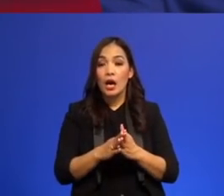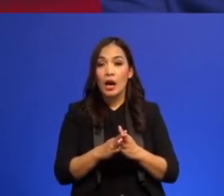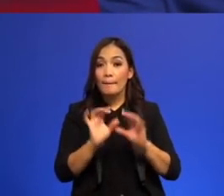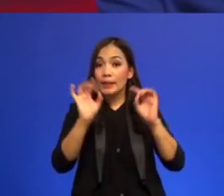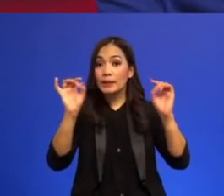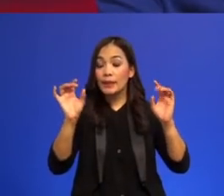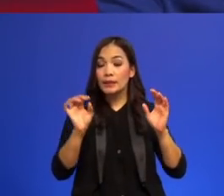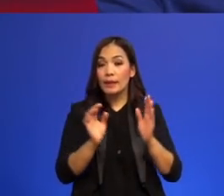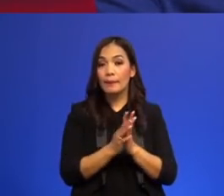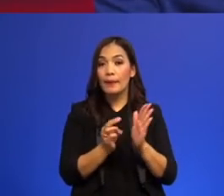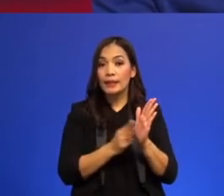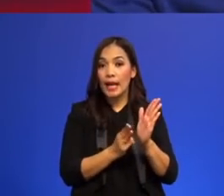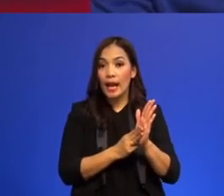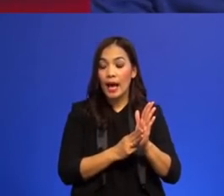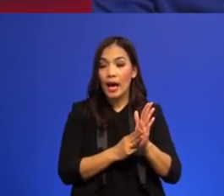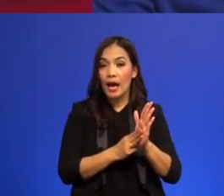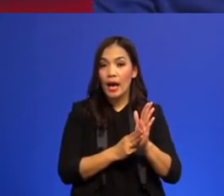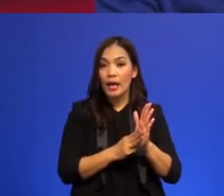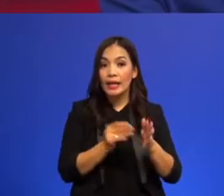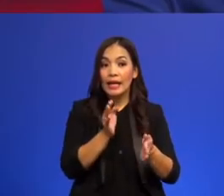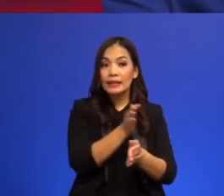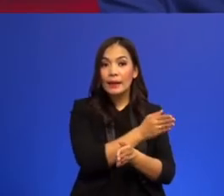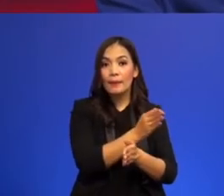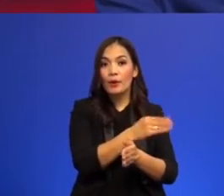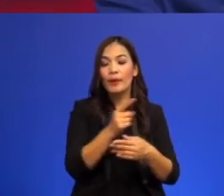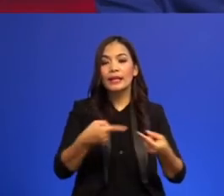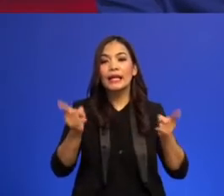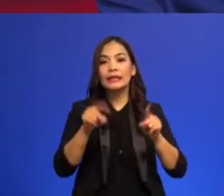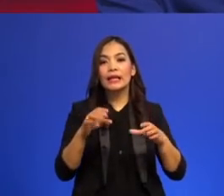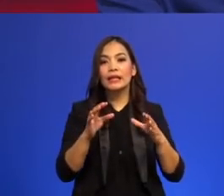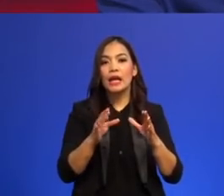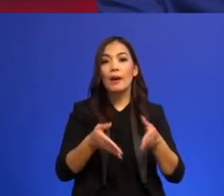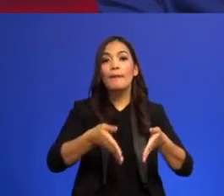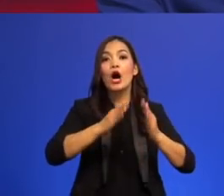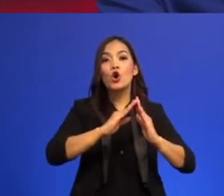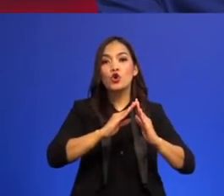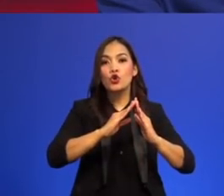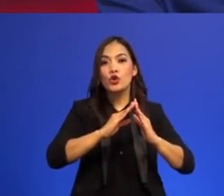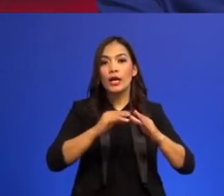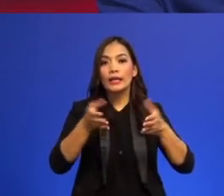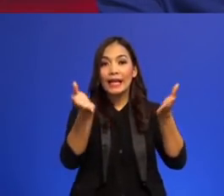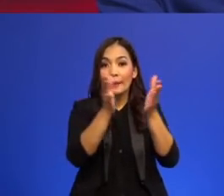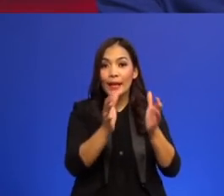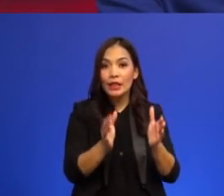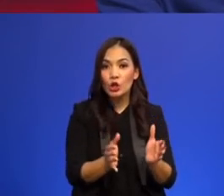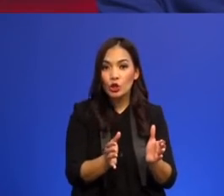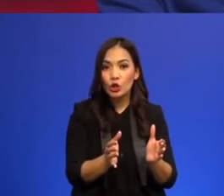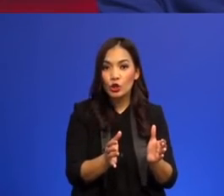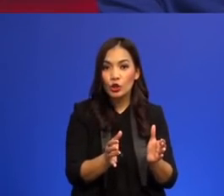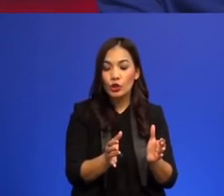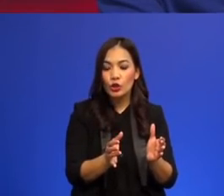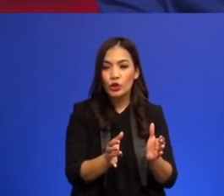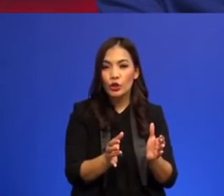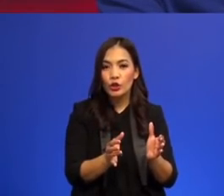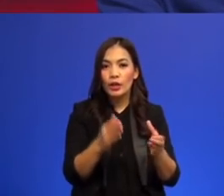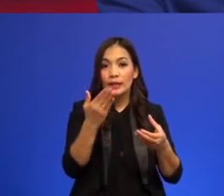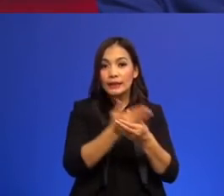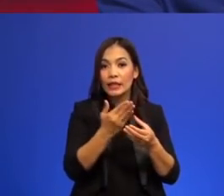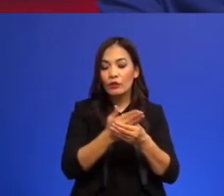yang melatar belakangi terciptanya, terbangunnya, terbentuknya